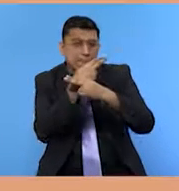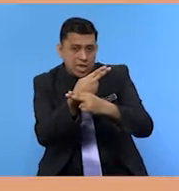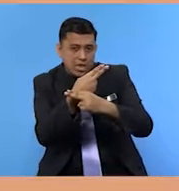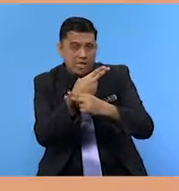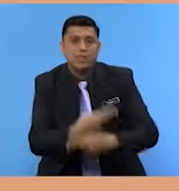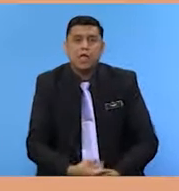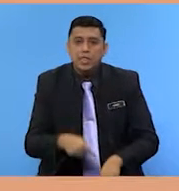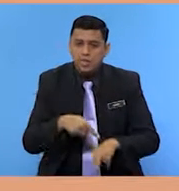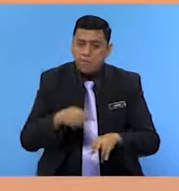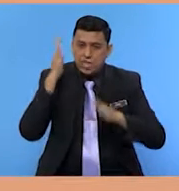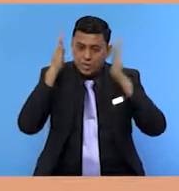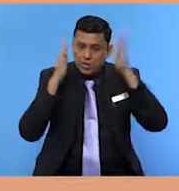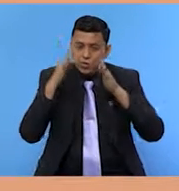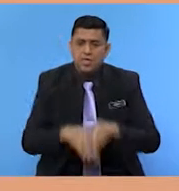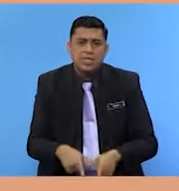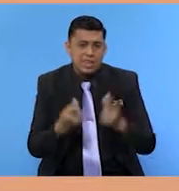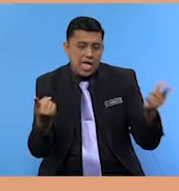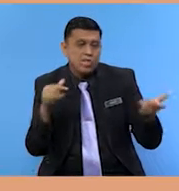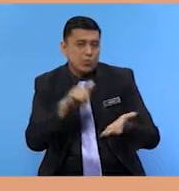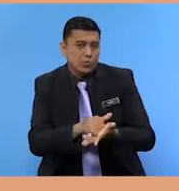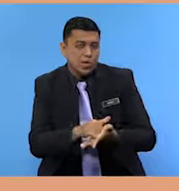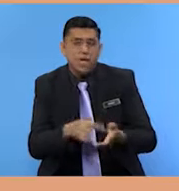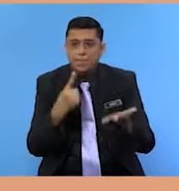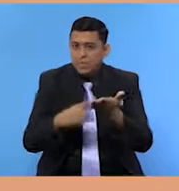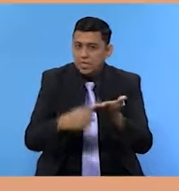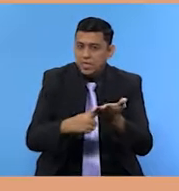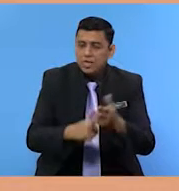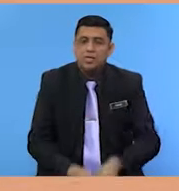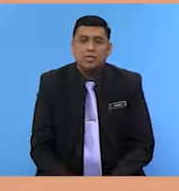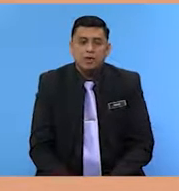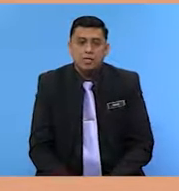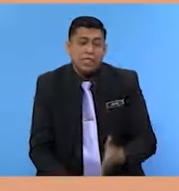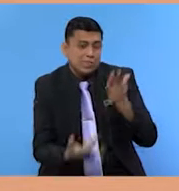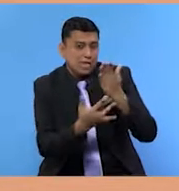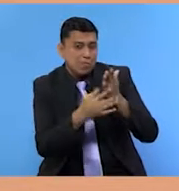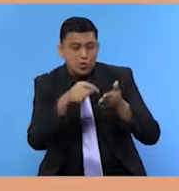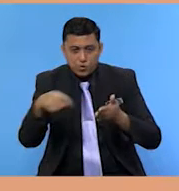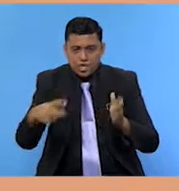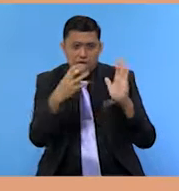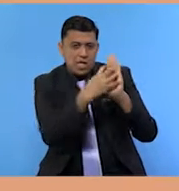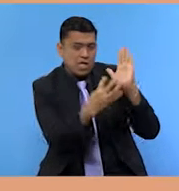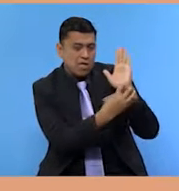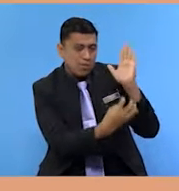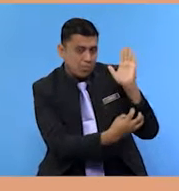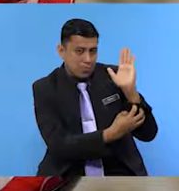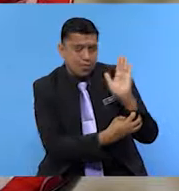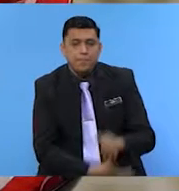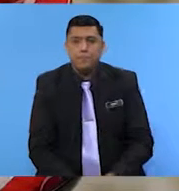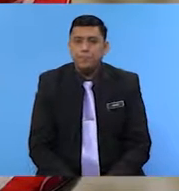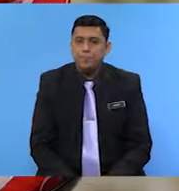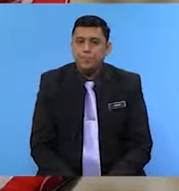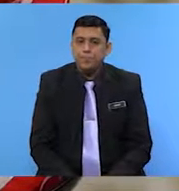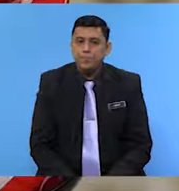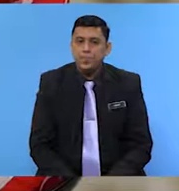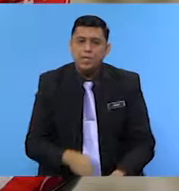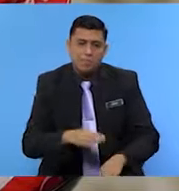perpaduan di Malaysia. Selain daripada itu, perbincangan kita juga akan berkaitan dengan teknik penulisan esei pengajian am penggal 2. Jadi